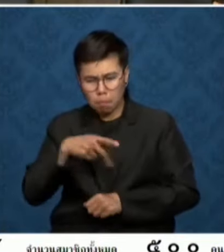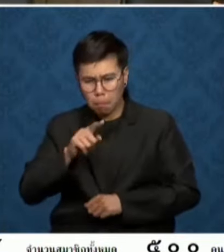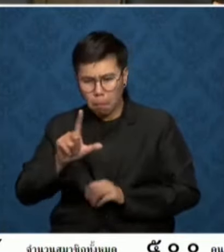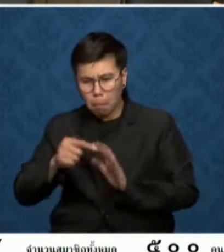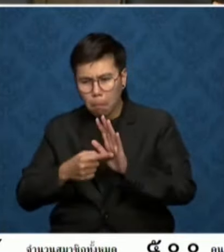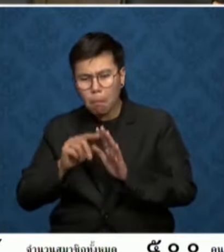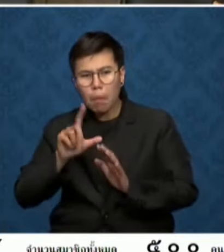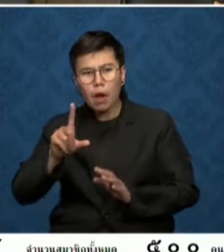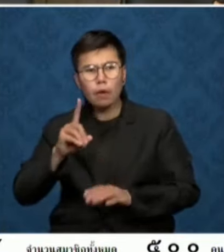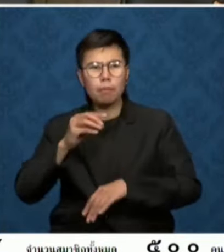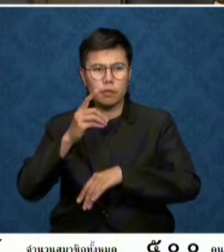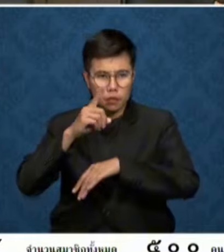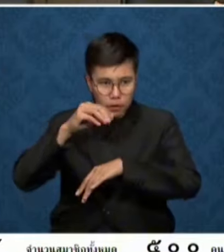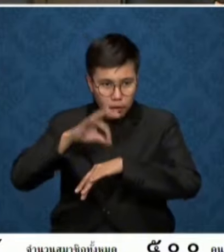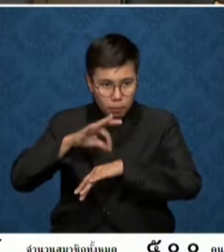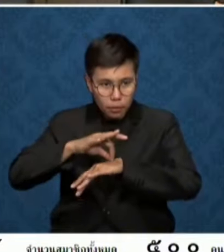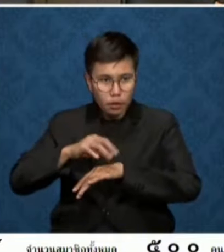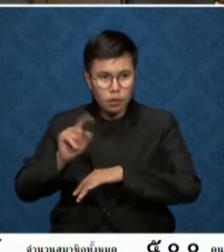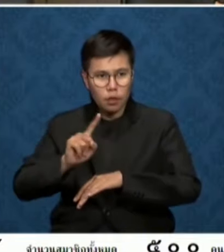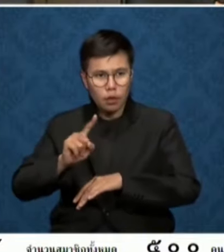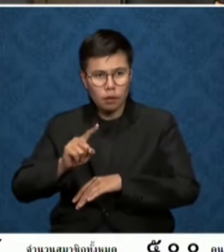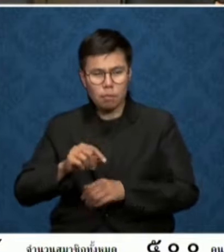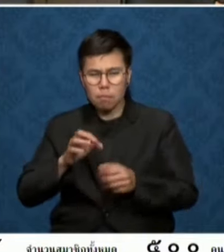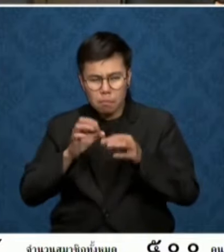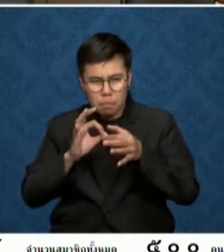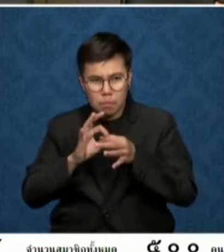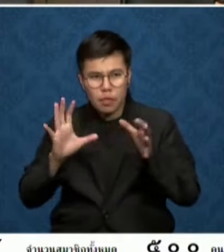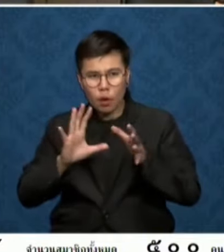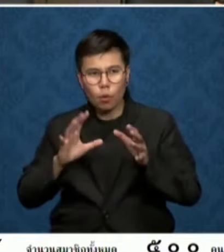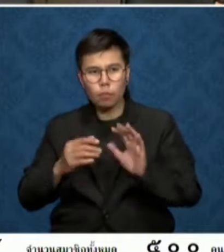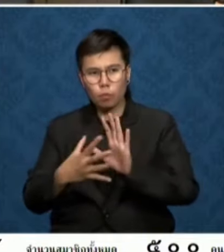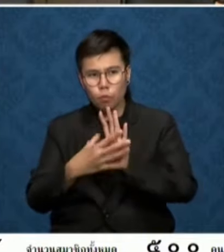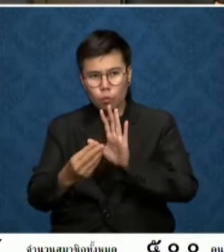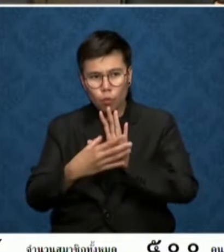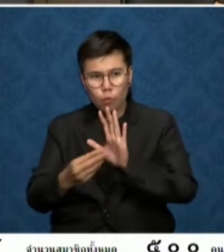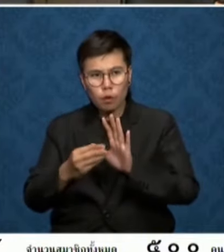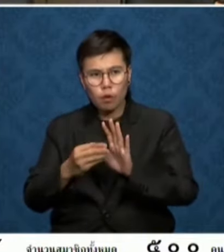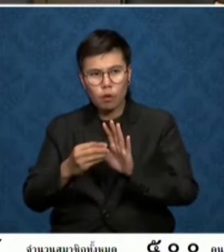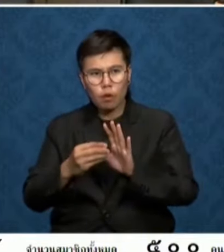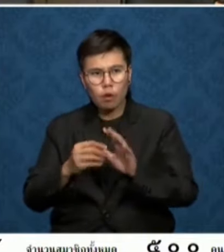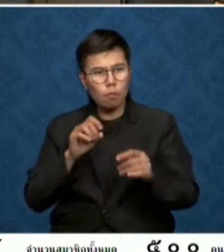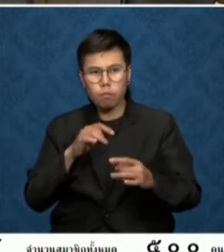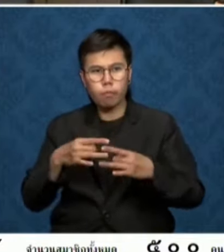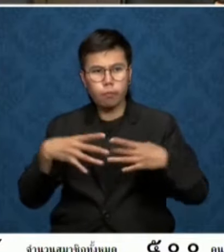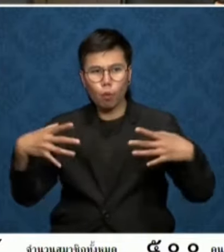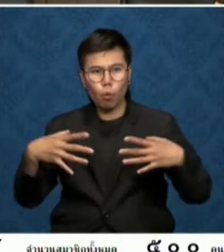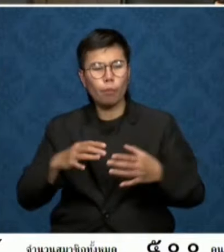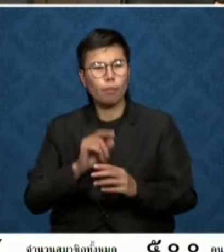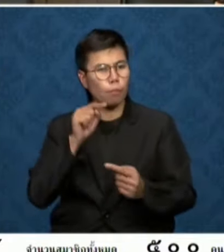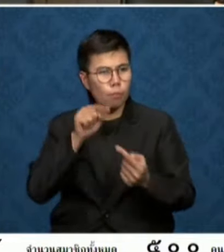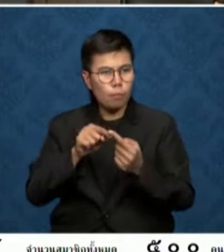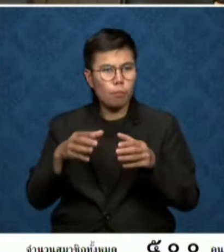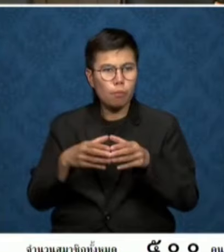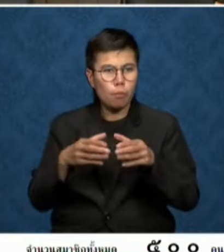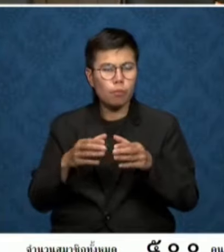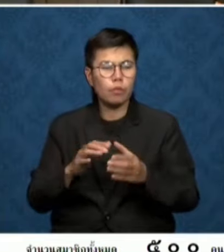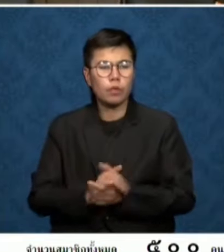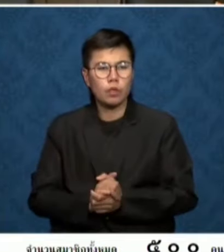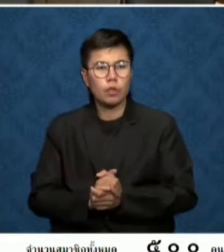าดูแล้วมันอาจจะไม่เข้าข่ายไหมครับนั้นทาร์เก็ตในการอบรมก็อาจจะไม่ตรงเป้าหมายแล้วและที่สำคัญครับถ้าท่านจะจัด